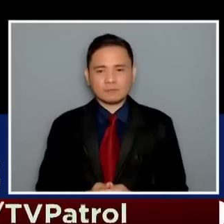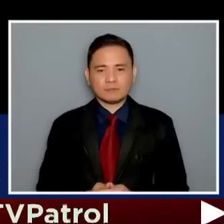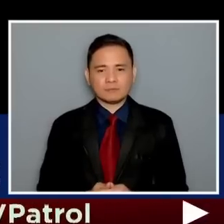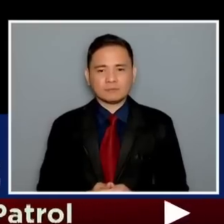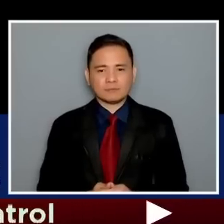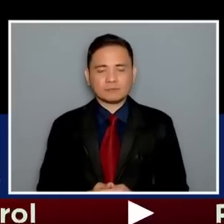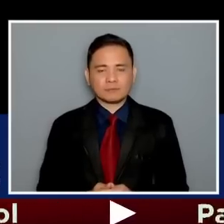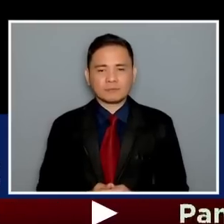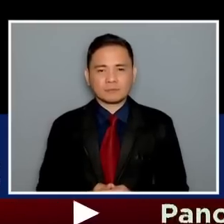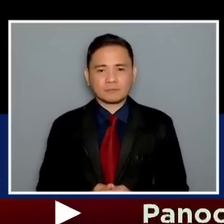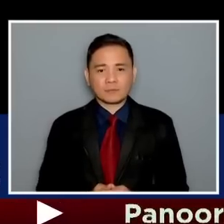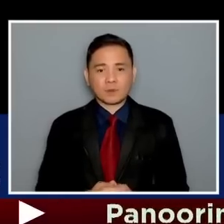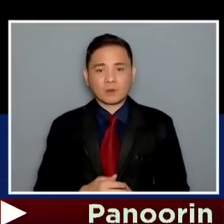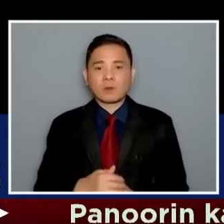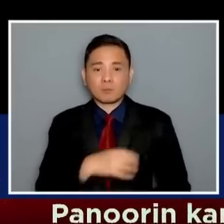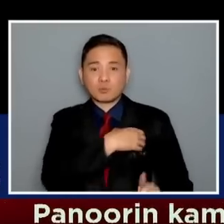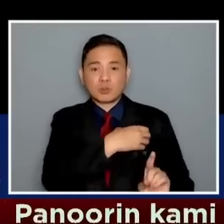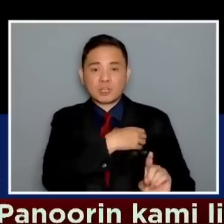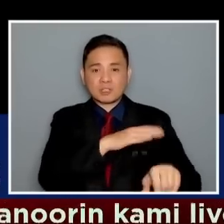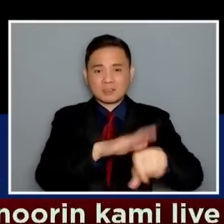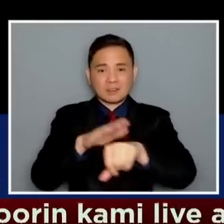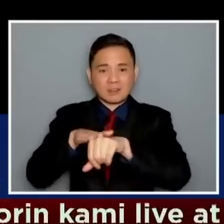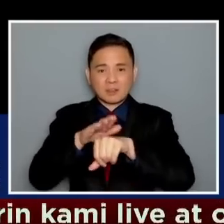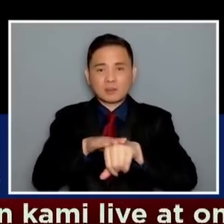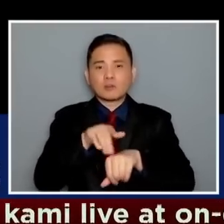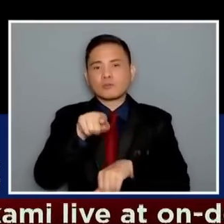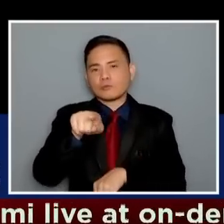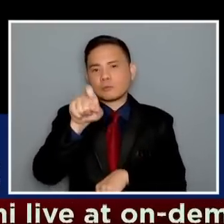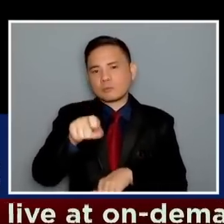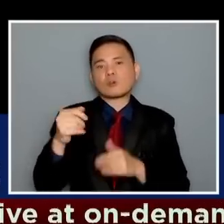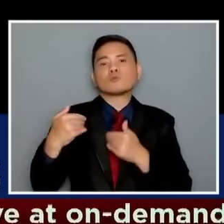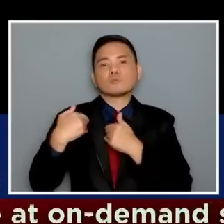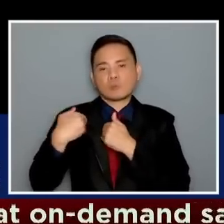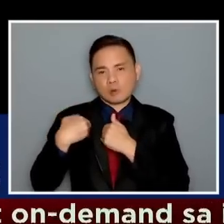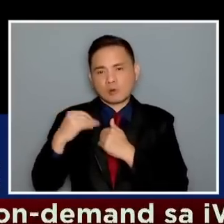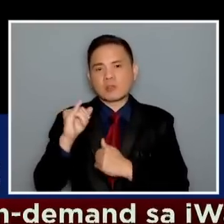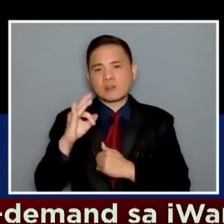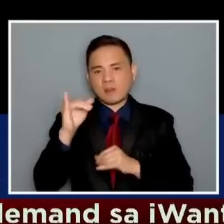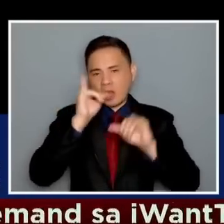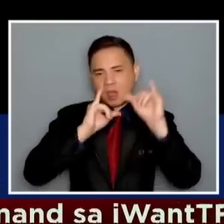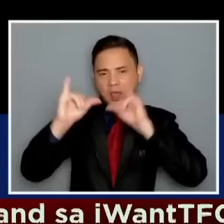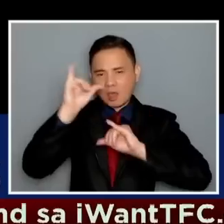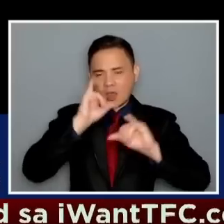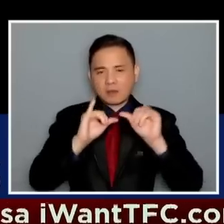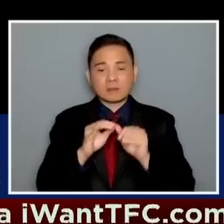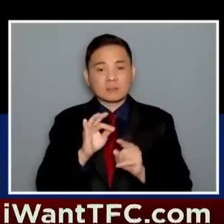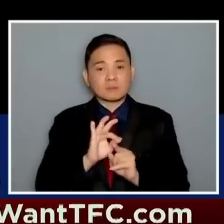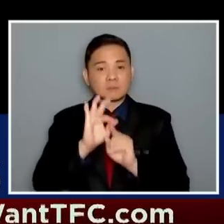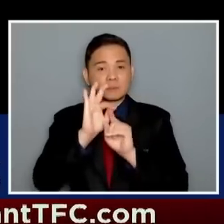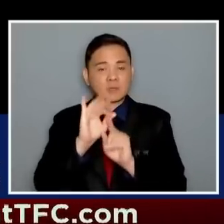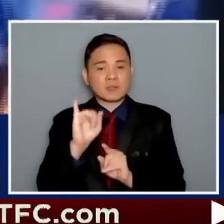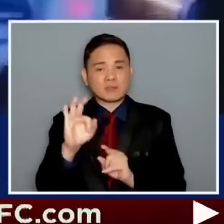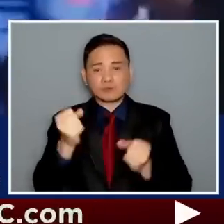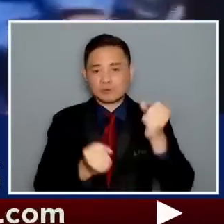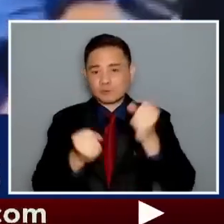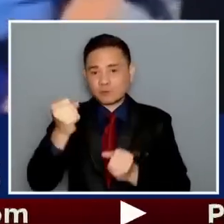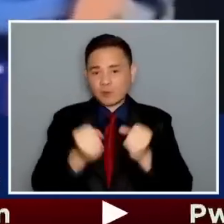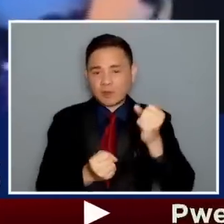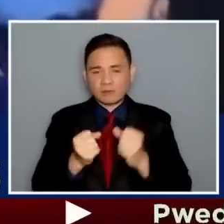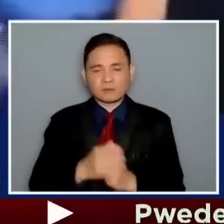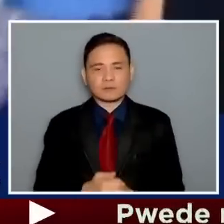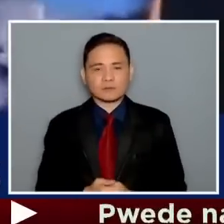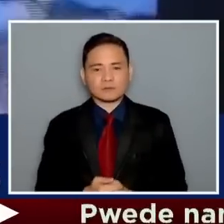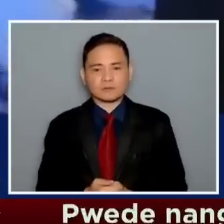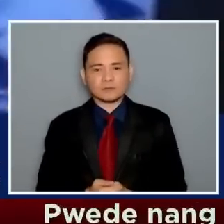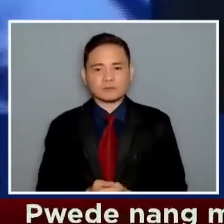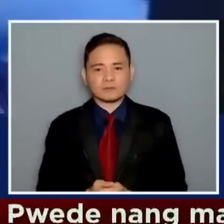Paalala ng mga otoridad sa publiko, maging responsable kapag uminom ng alak at lalo na pag nagmamaneho sa kalsada. Karen De